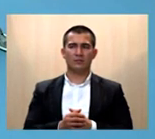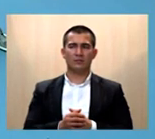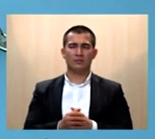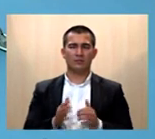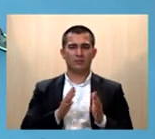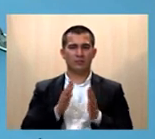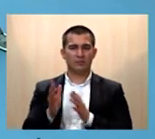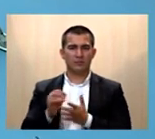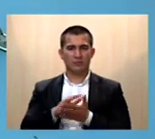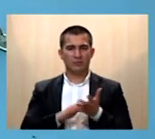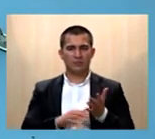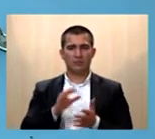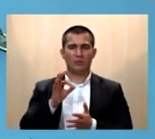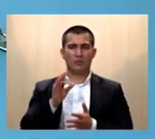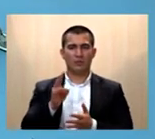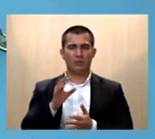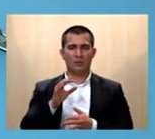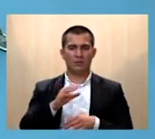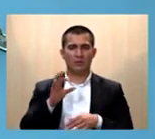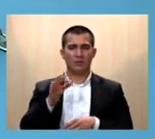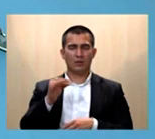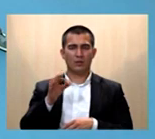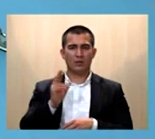Dastlabki holat o'ng oyog'imizga.